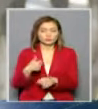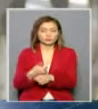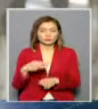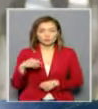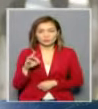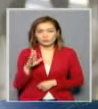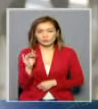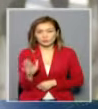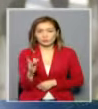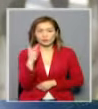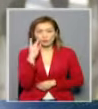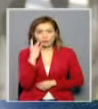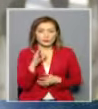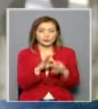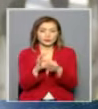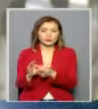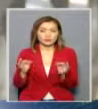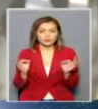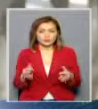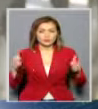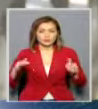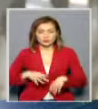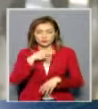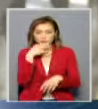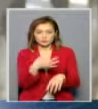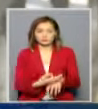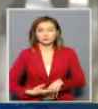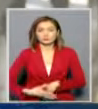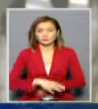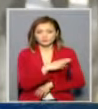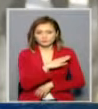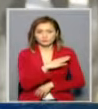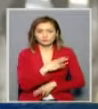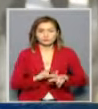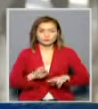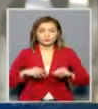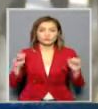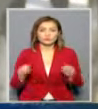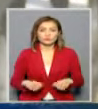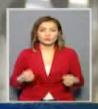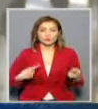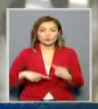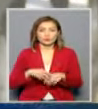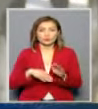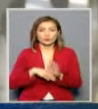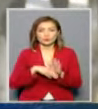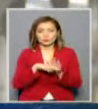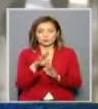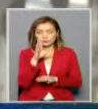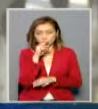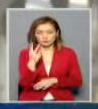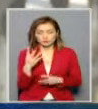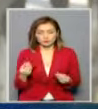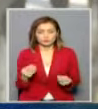Токаев является, наверное, единственным правильным путем. И это позволит, как мы уже увидели в течение двух